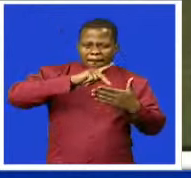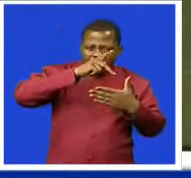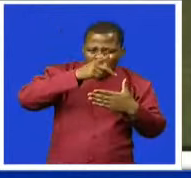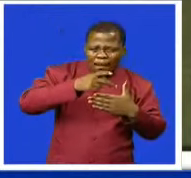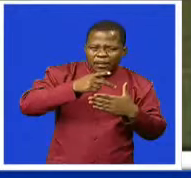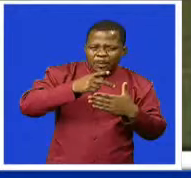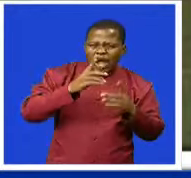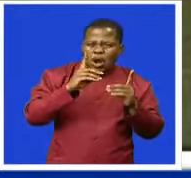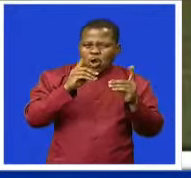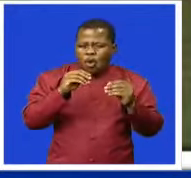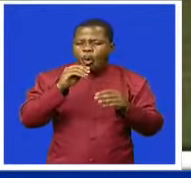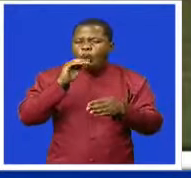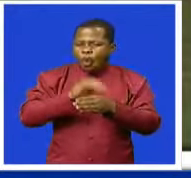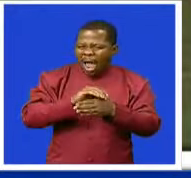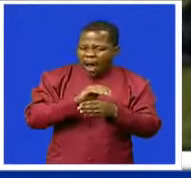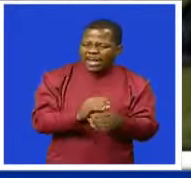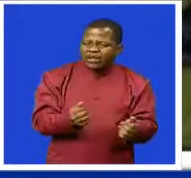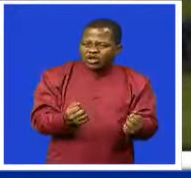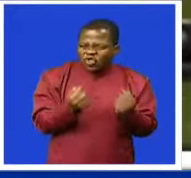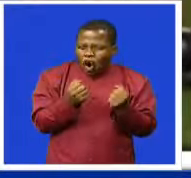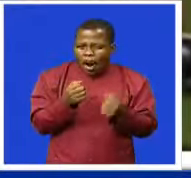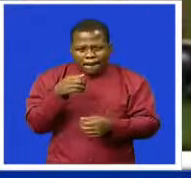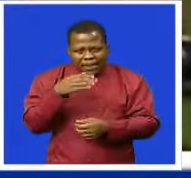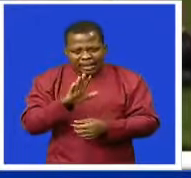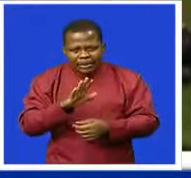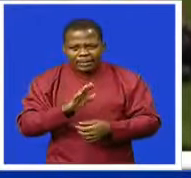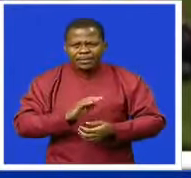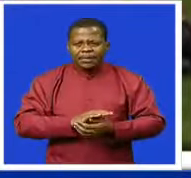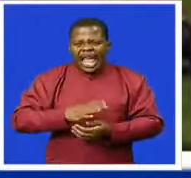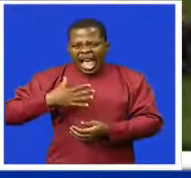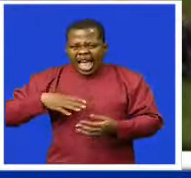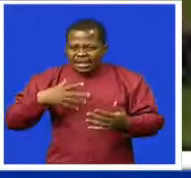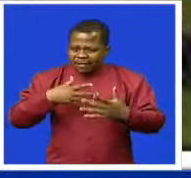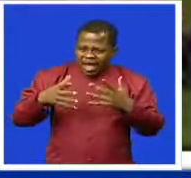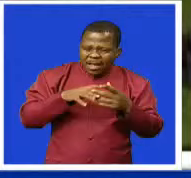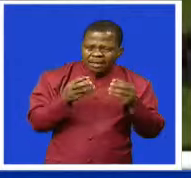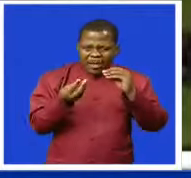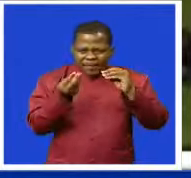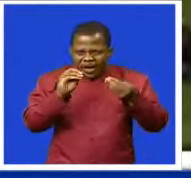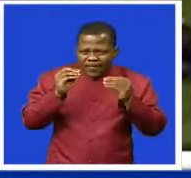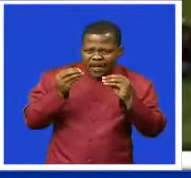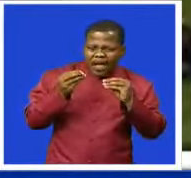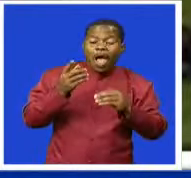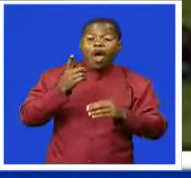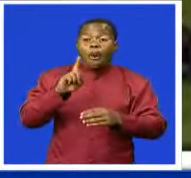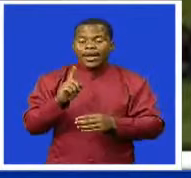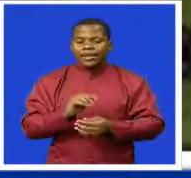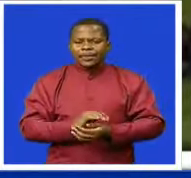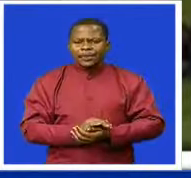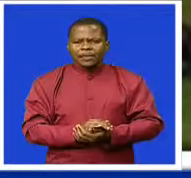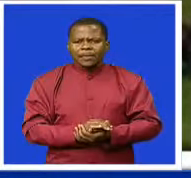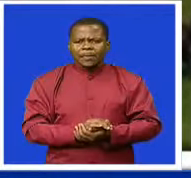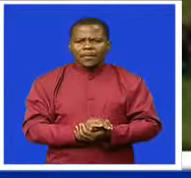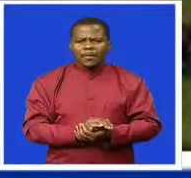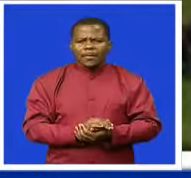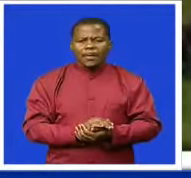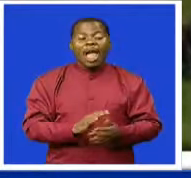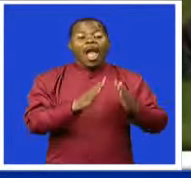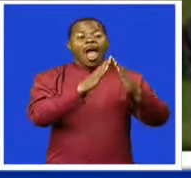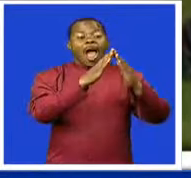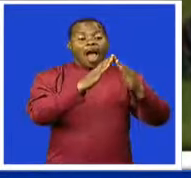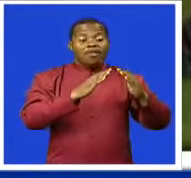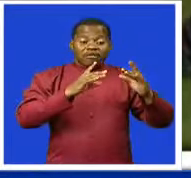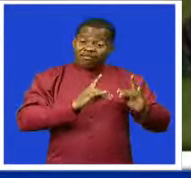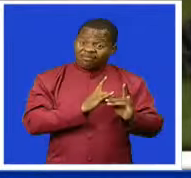yini futhi tinto lokufuna ukuthi sitilungise. Kulomsebenzi litiko letempilo belikathi likhona likutawusita ukuthi besifazane bakhone kwenda